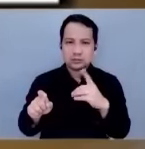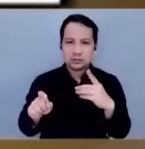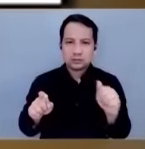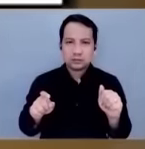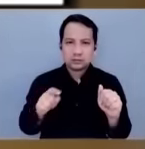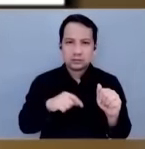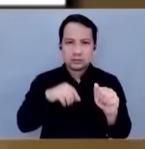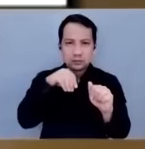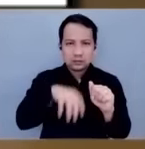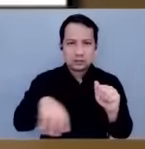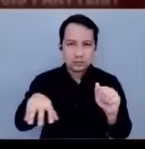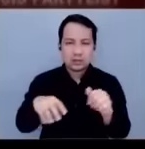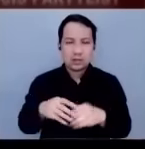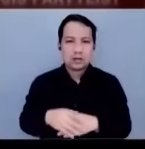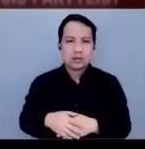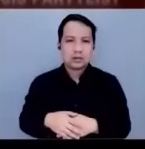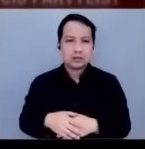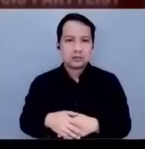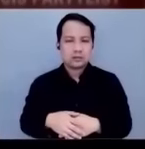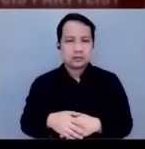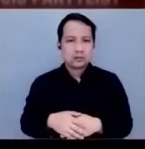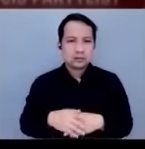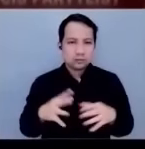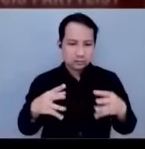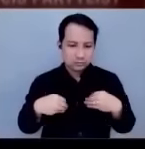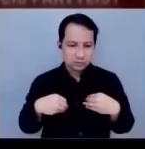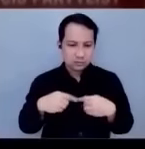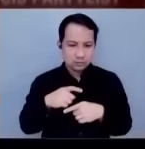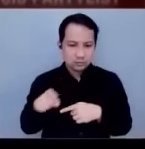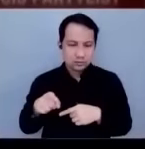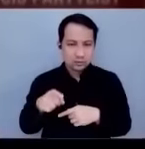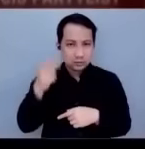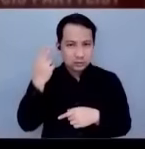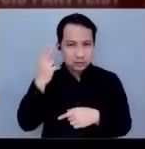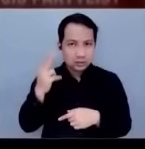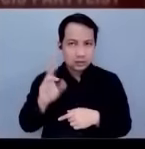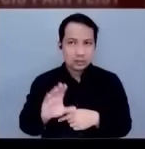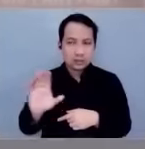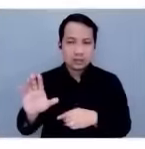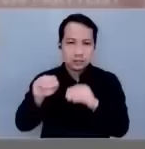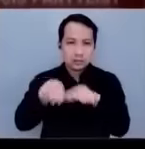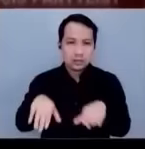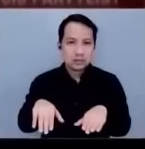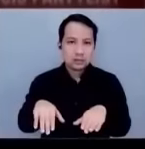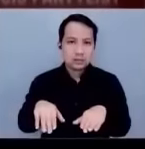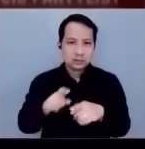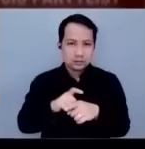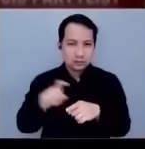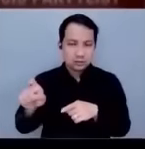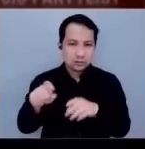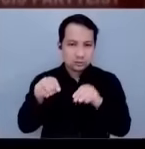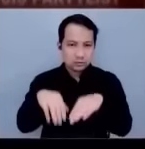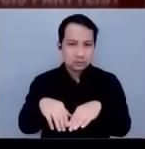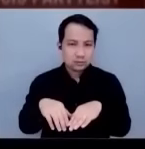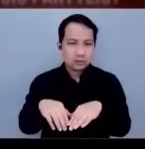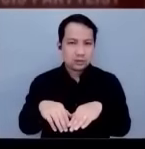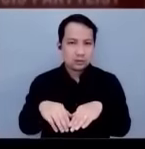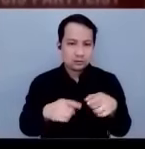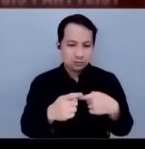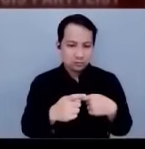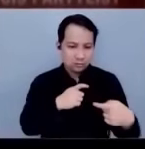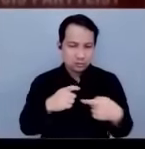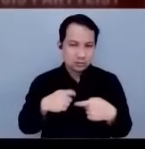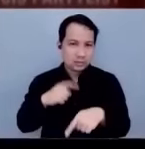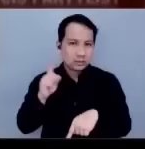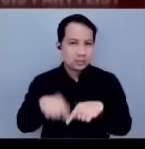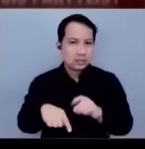nawawala siya. May natanggap din po akong chat ng tita ko. Yung tita ko pong nawawala, nakapag-chat pa. May mga patunay na po kami na hindi na